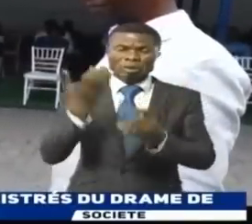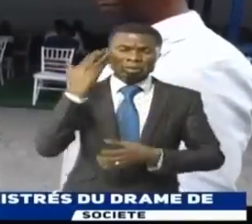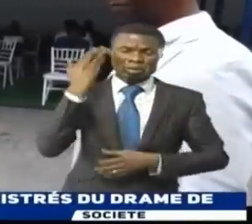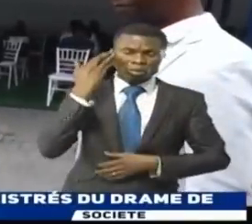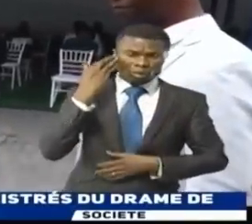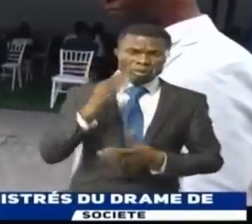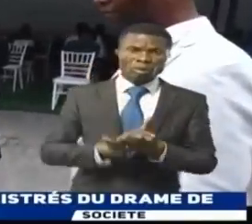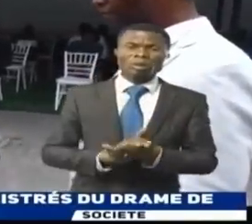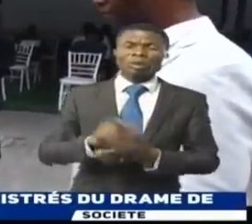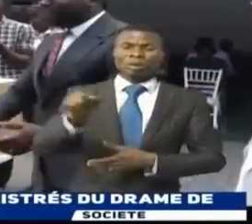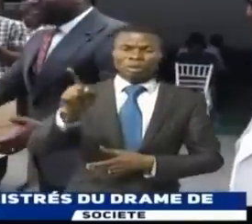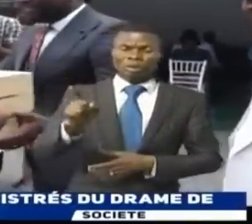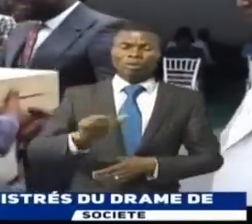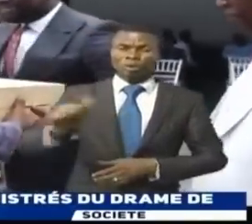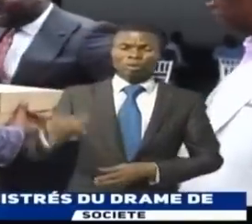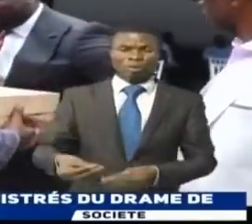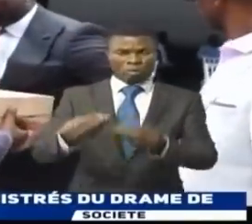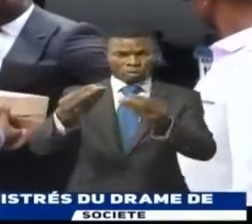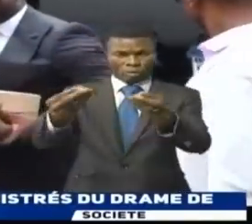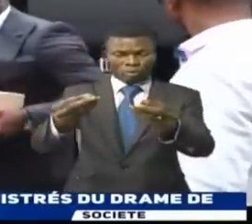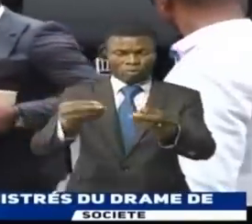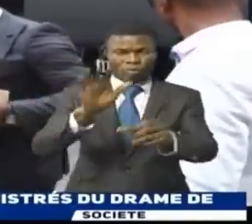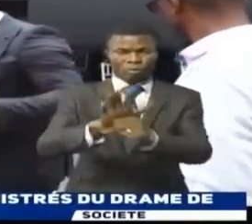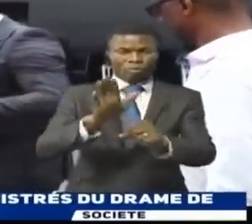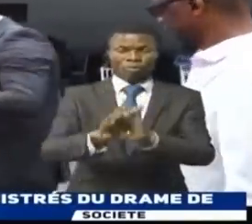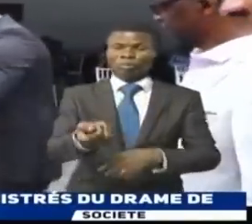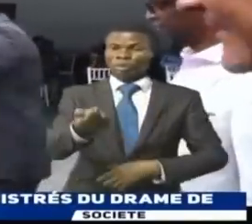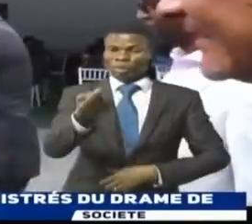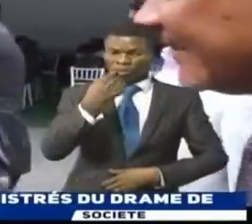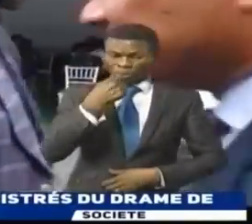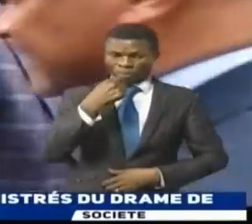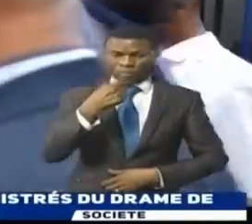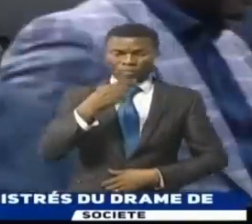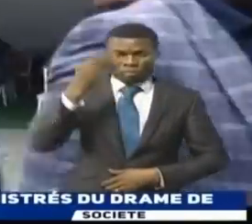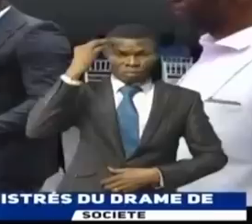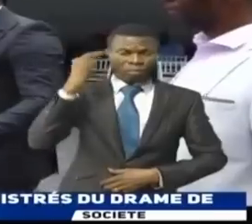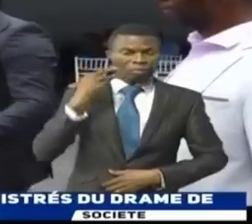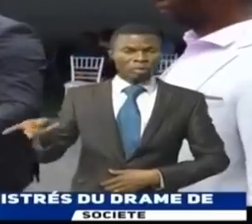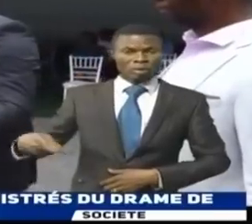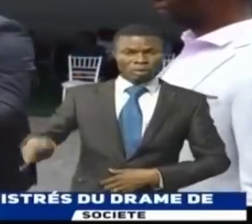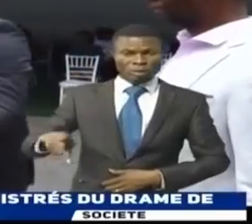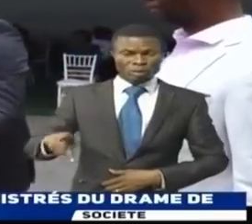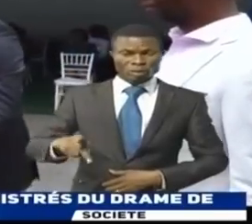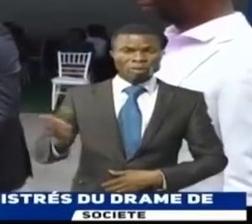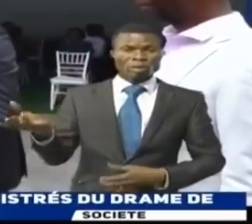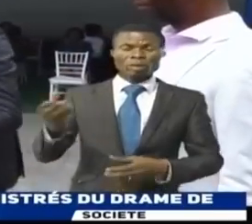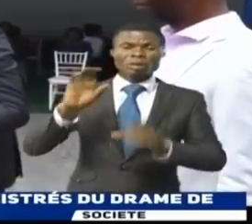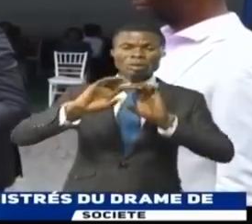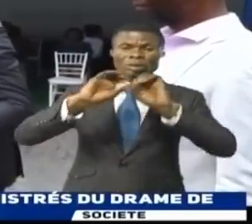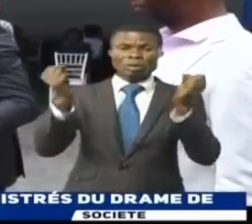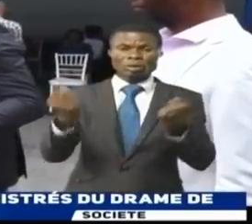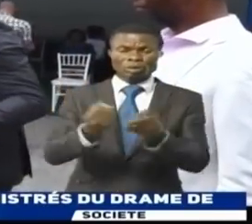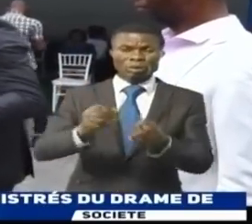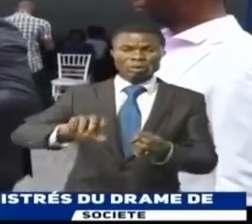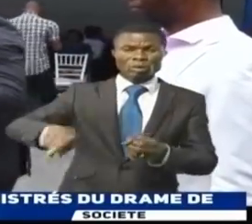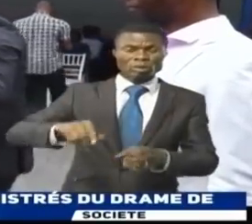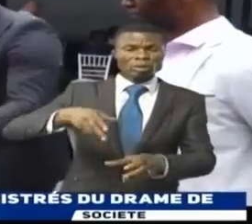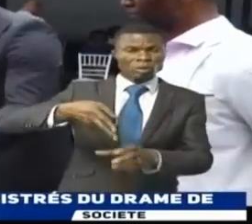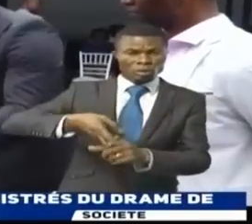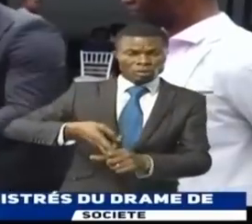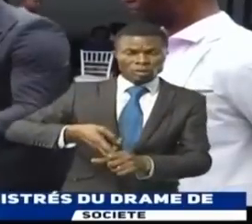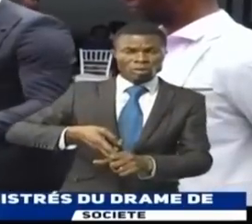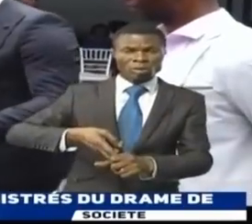Kikobassa, qui a officiellement remis ce lot de médicaments au ministre provincial des hydrocarbures de la province du Congo